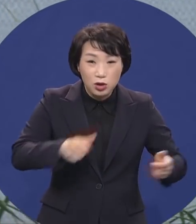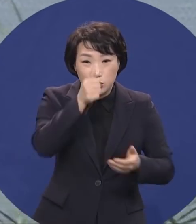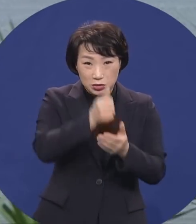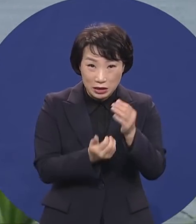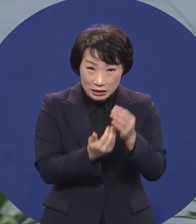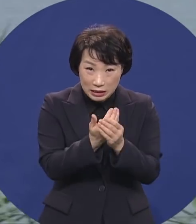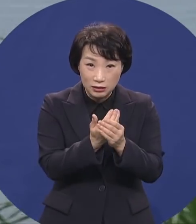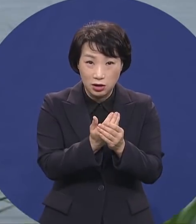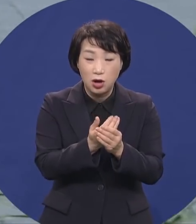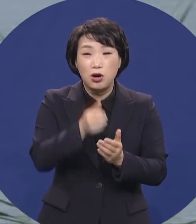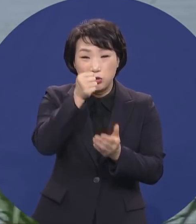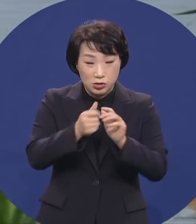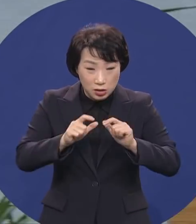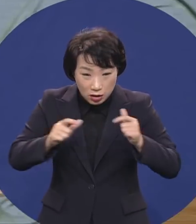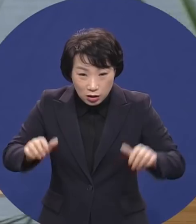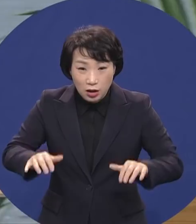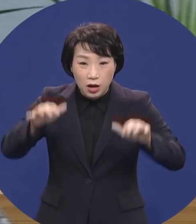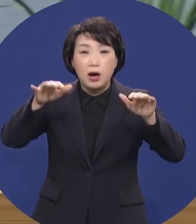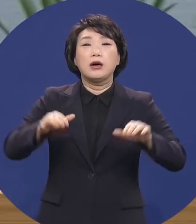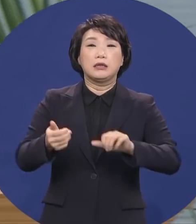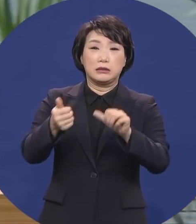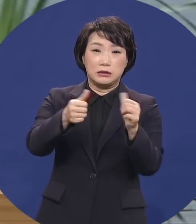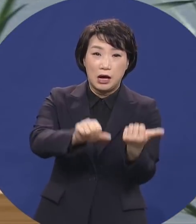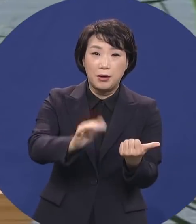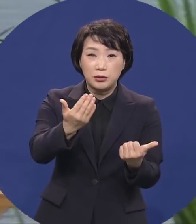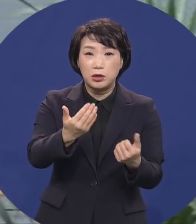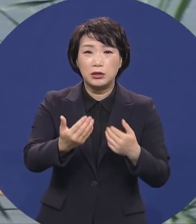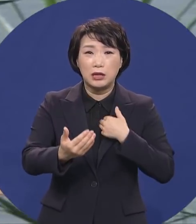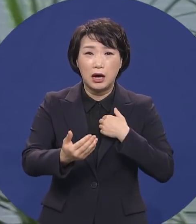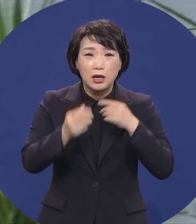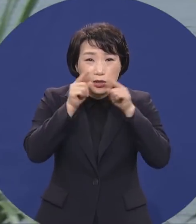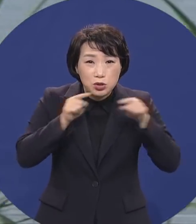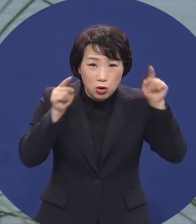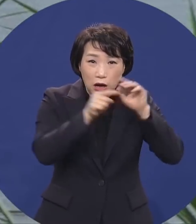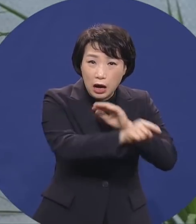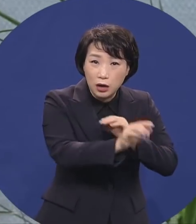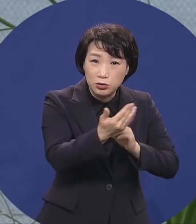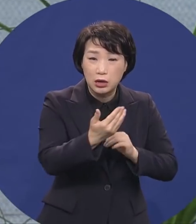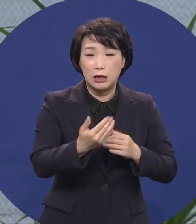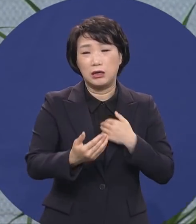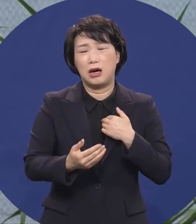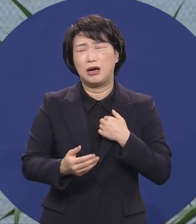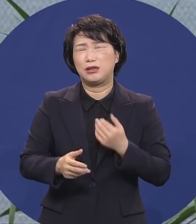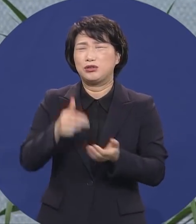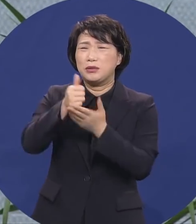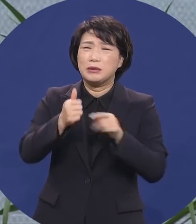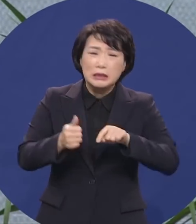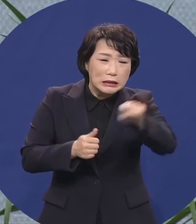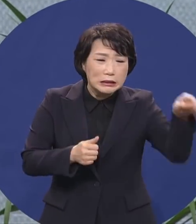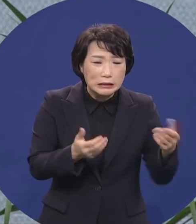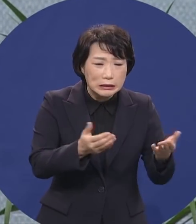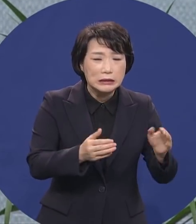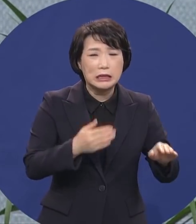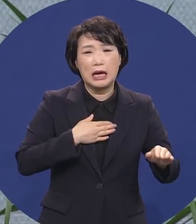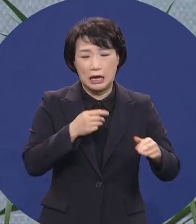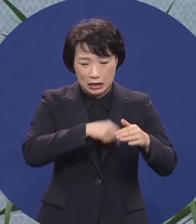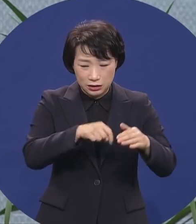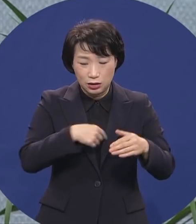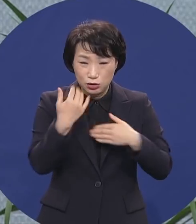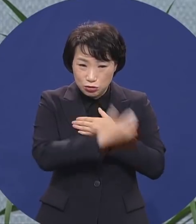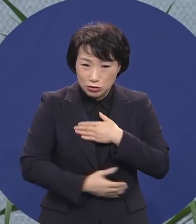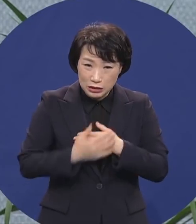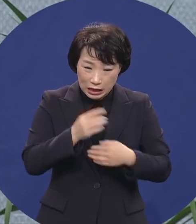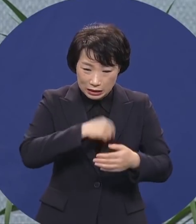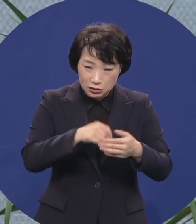죄를 낳고 죄가 장성하면 사망, 지옥을 생산하니 주님, 이런 일만 내 속에서, 내 육체